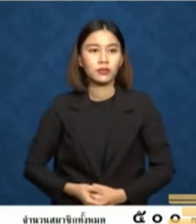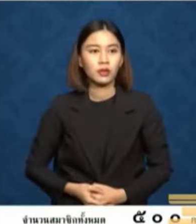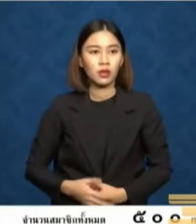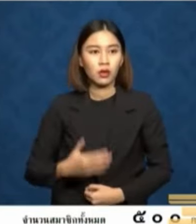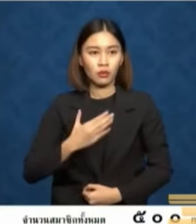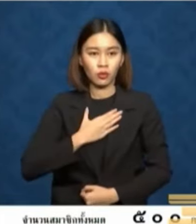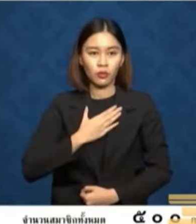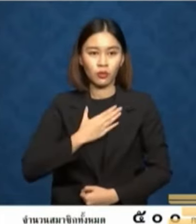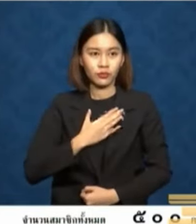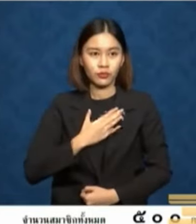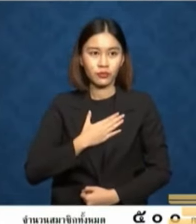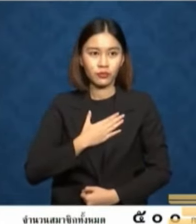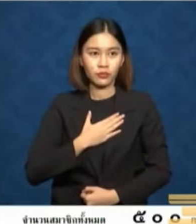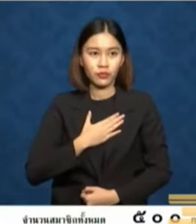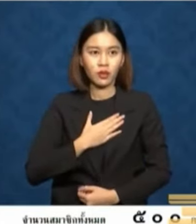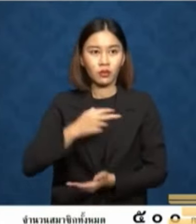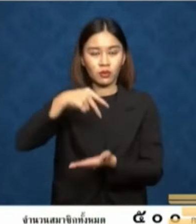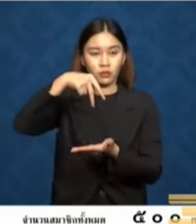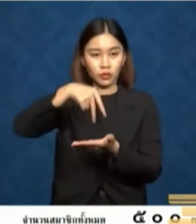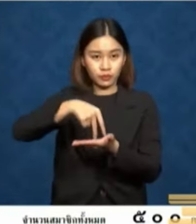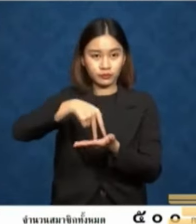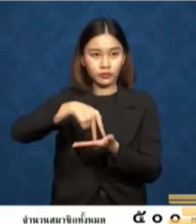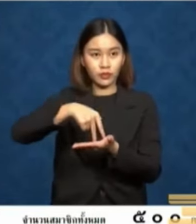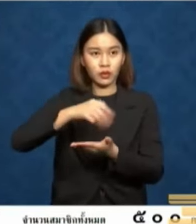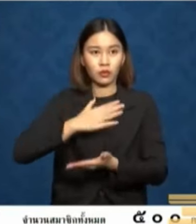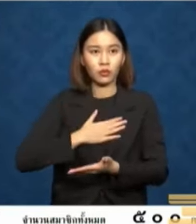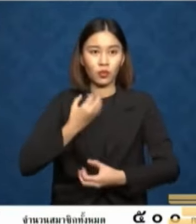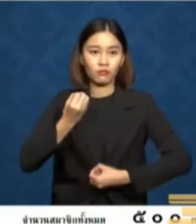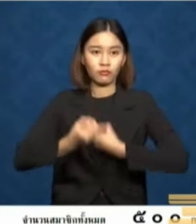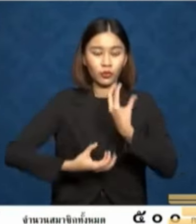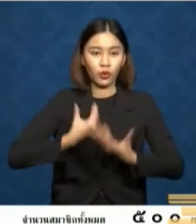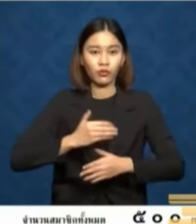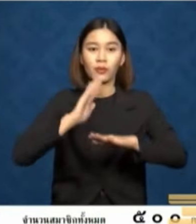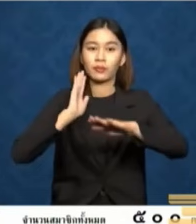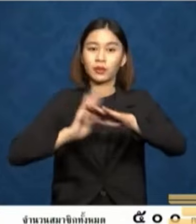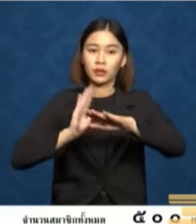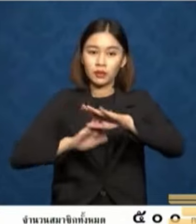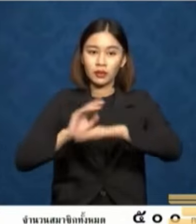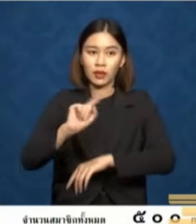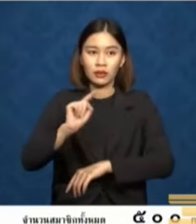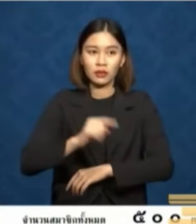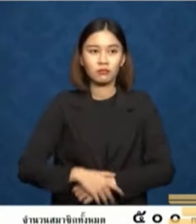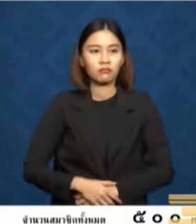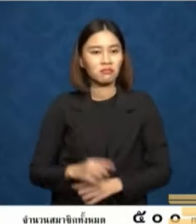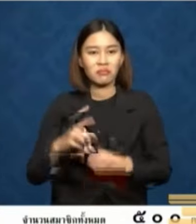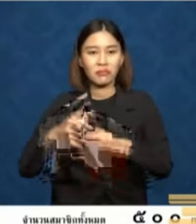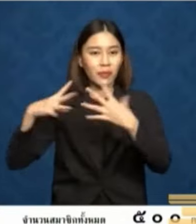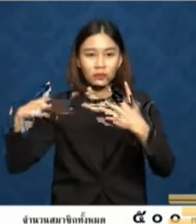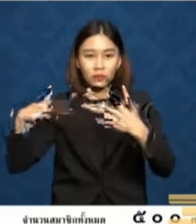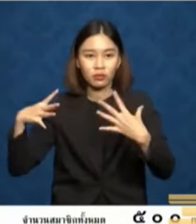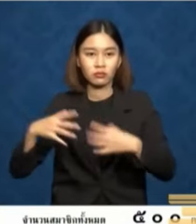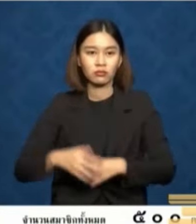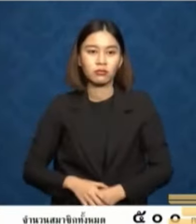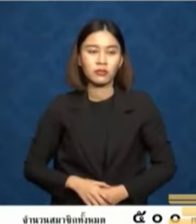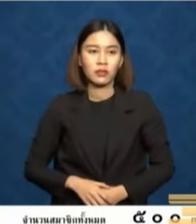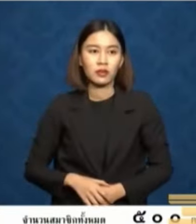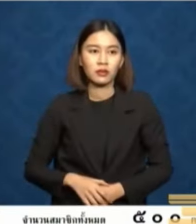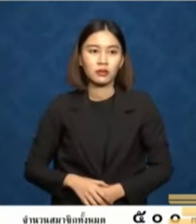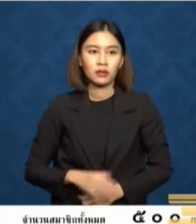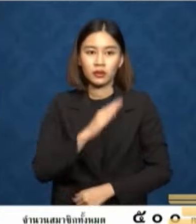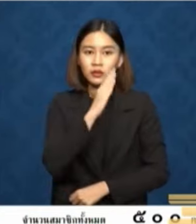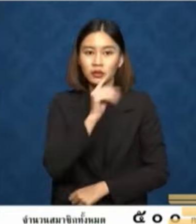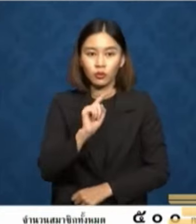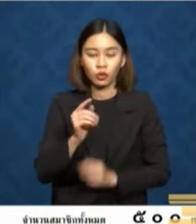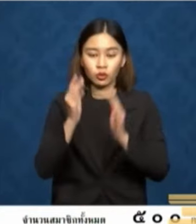ผมคนเดียวนี่ผมถึงลุกขึ้นมาส่งเสียงติเตือนดังๆว่าไม่เหมาะควรถึงแม้